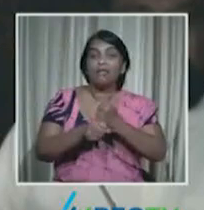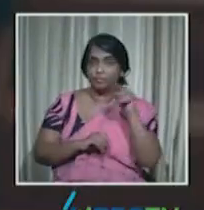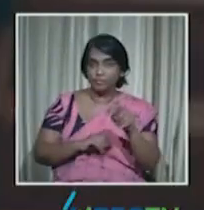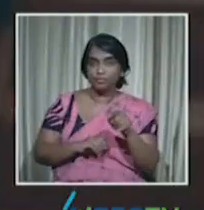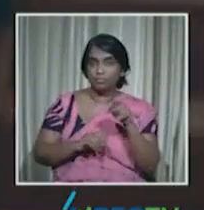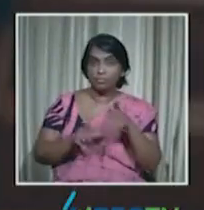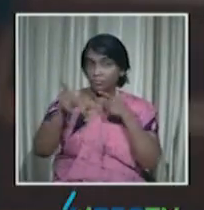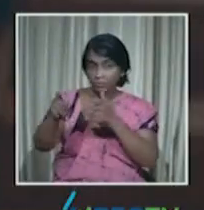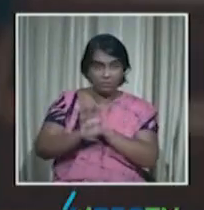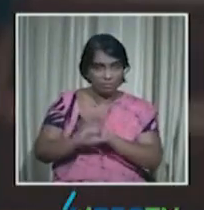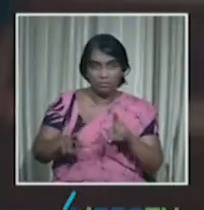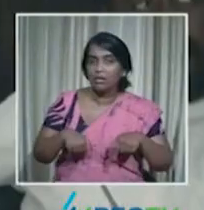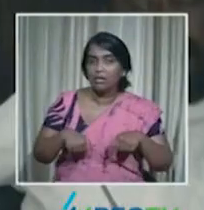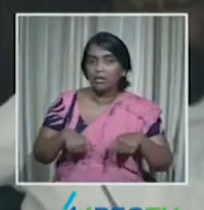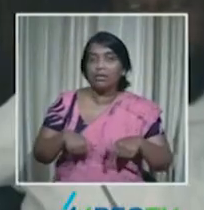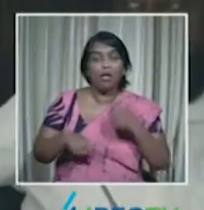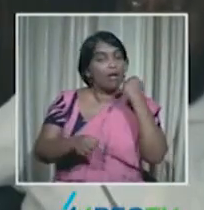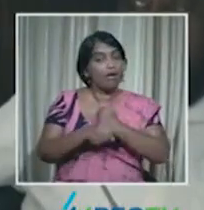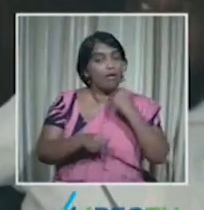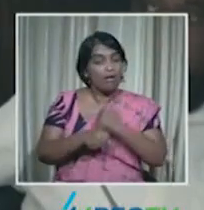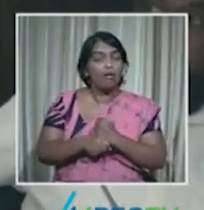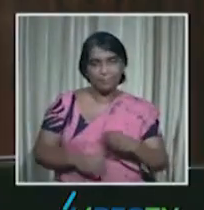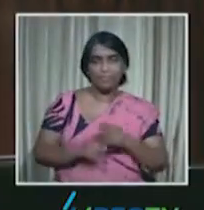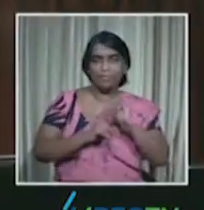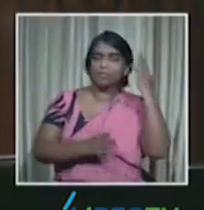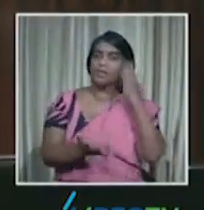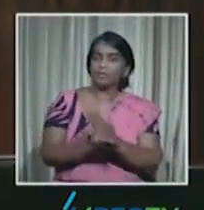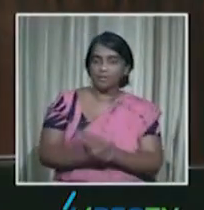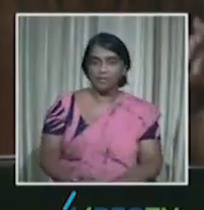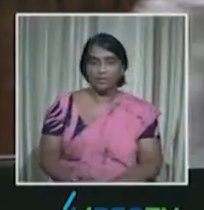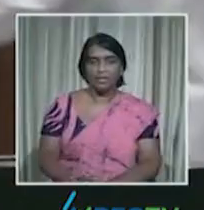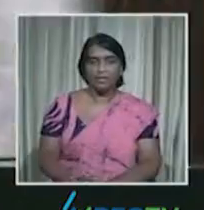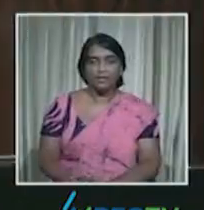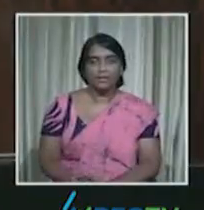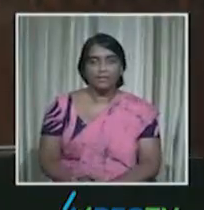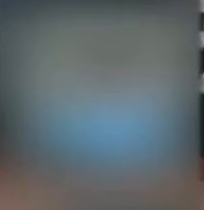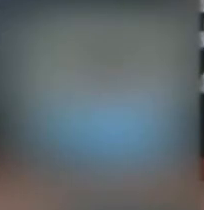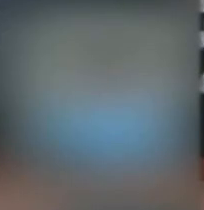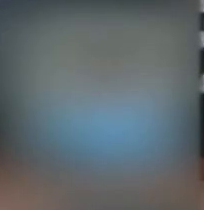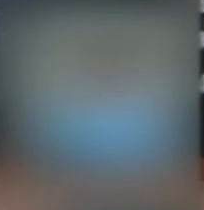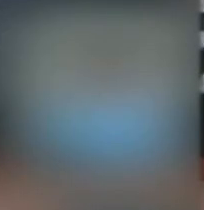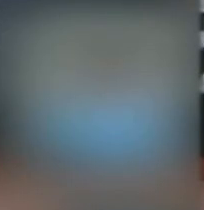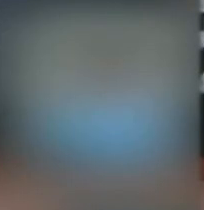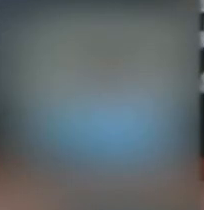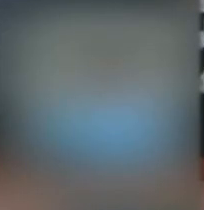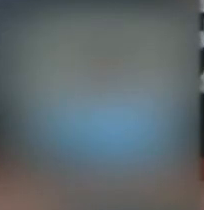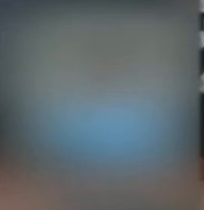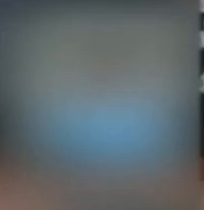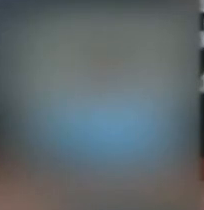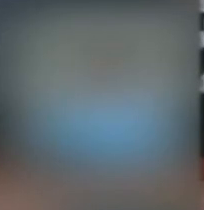වෙලා තියෙනවද පාර්ලිමේන්තුවේ ඇති වූ උණුසුම් වාද විවාද හමුවේ පාර්ලිමේන්තු සැසිවාරය විනාඩි 10කට කල් තැබුණා. විනාඩි 10කින් පමණ